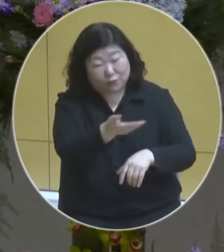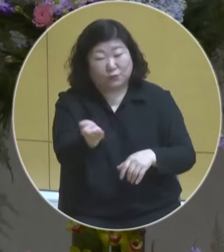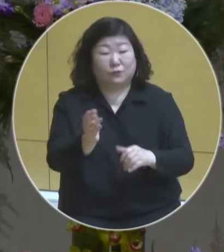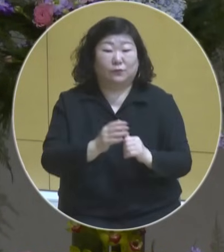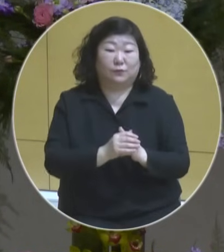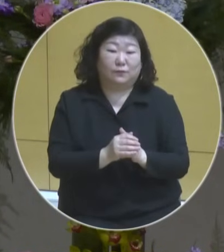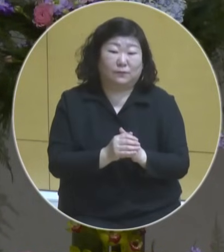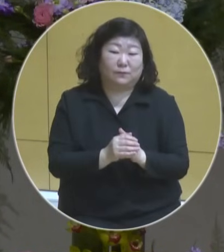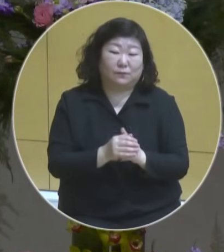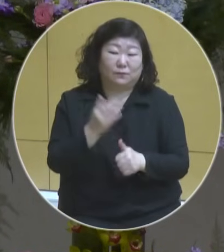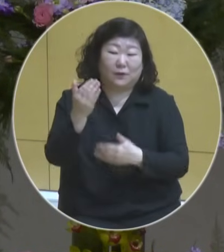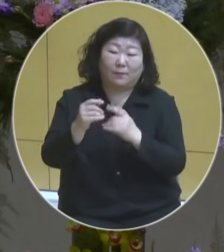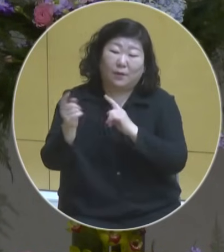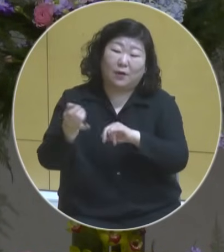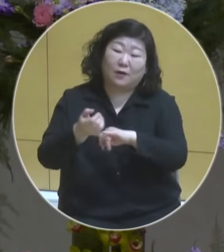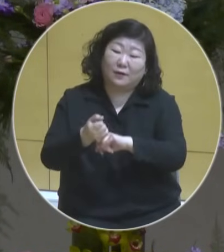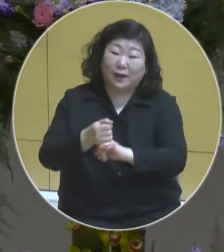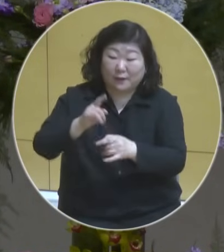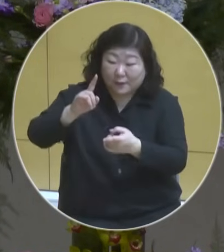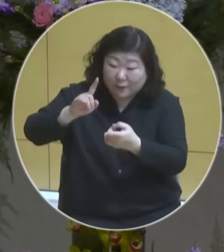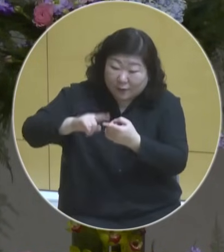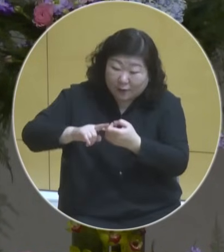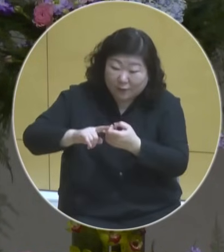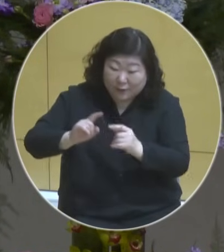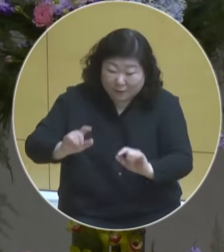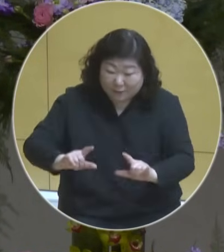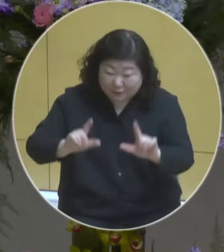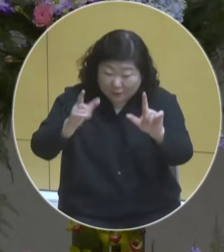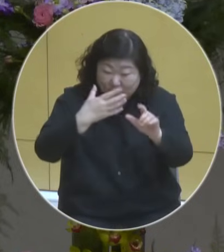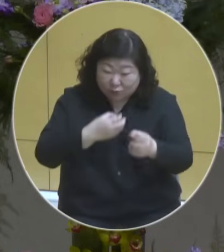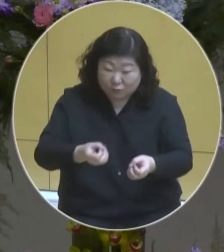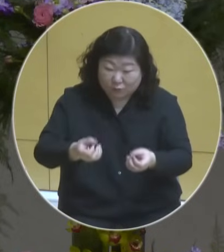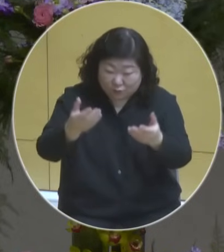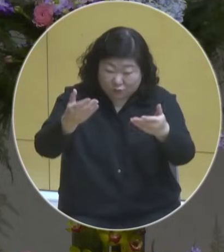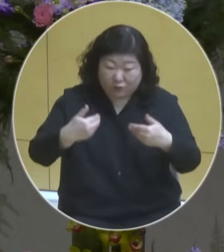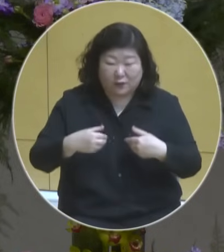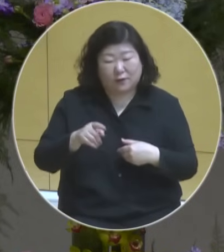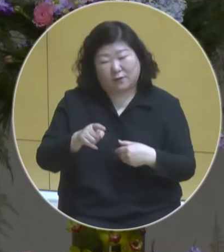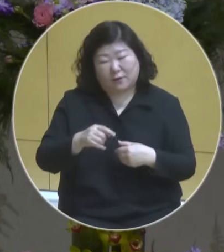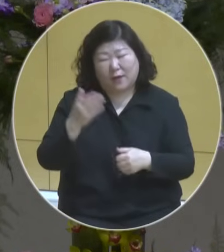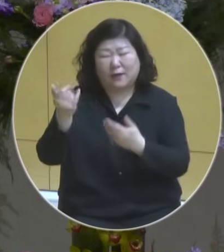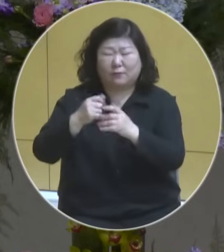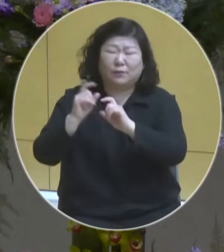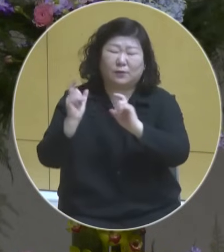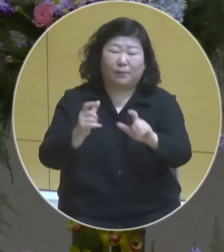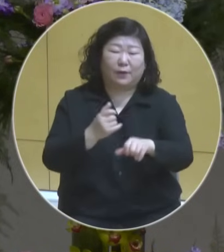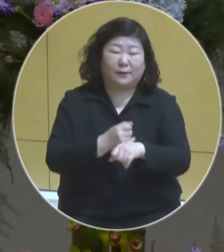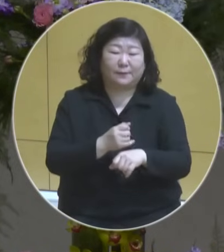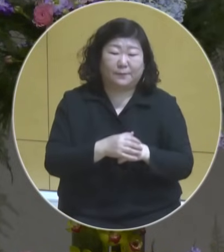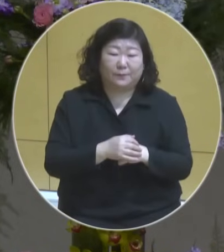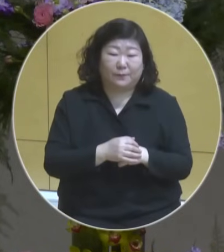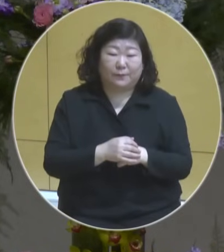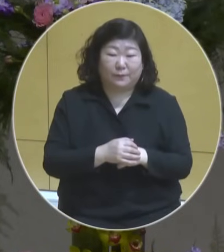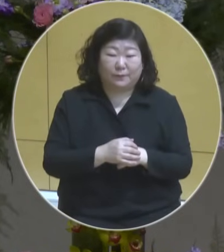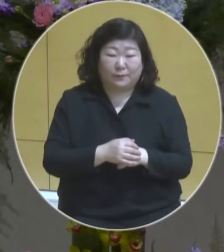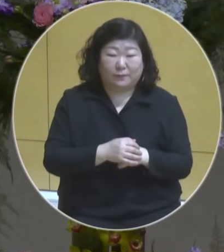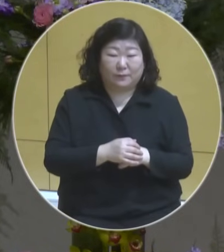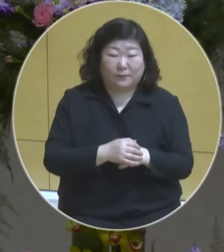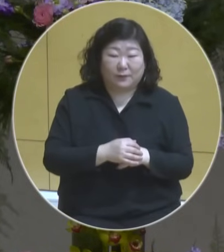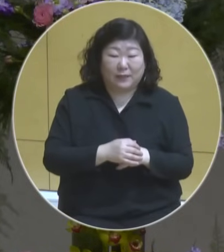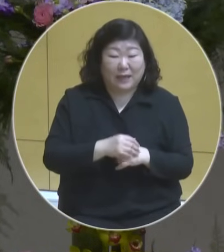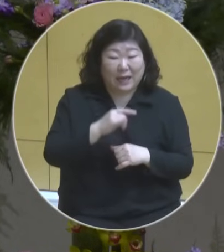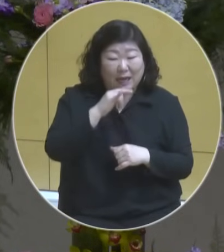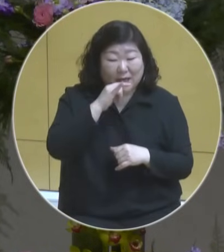하나님이 언약하신 대로이 날에 축복하시는 것을 하나님께서 선포하고 계신 것입니다 이사야 58장